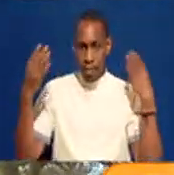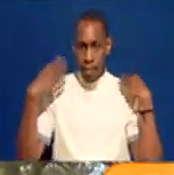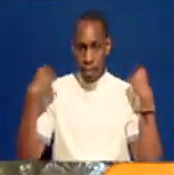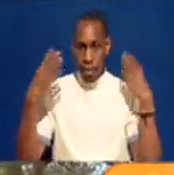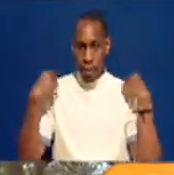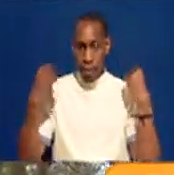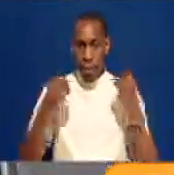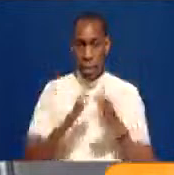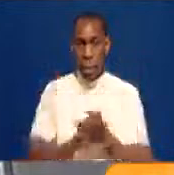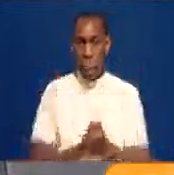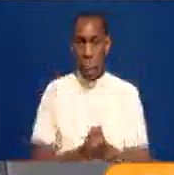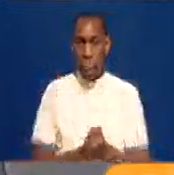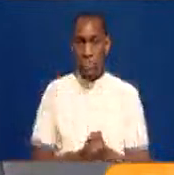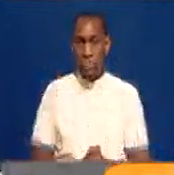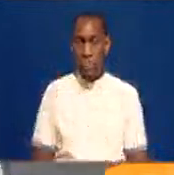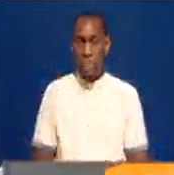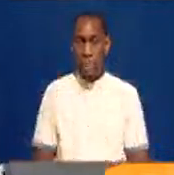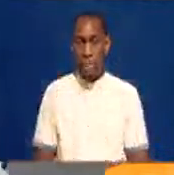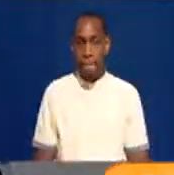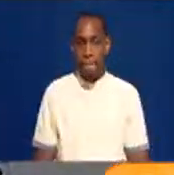kunoa makali yao.